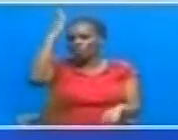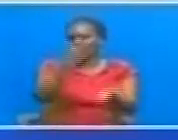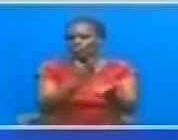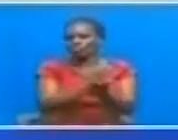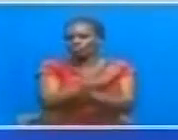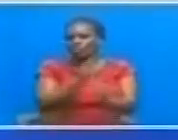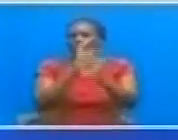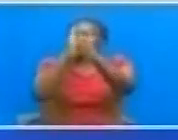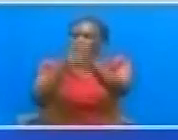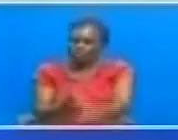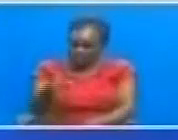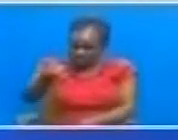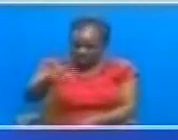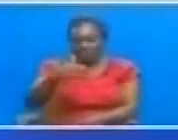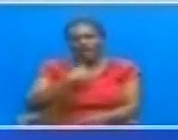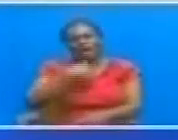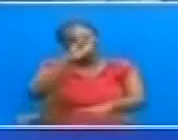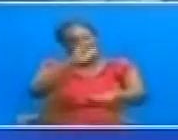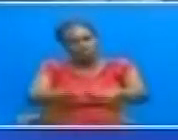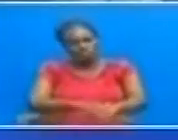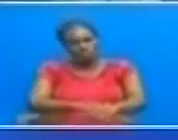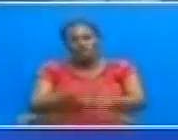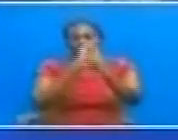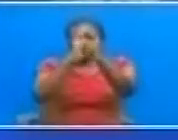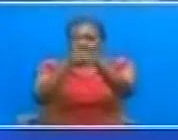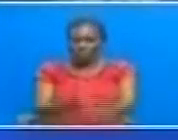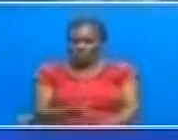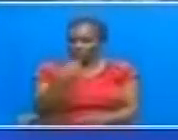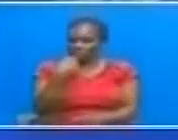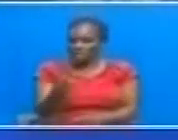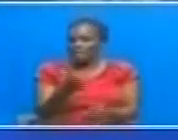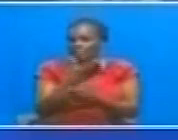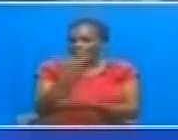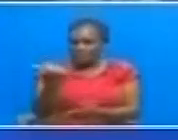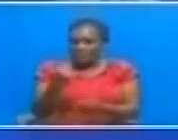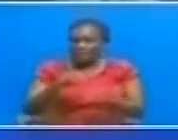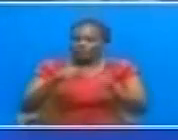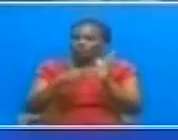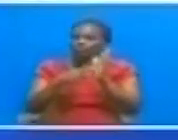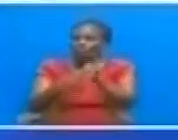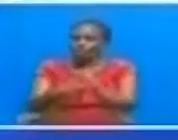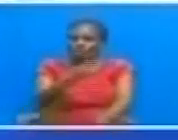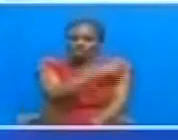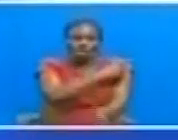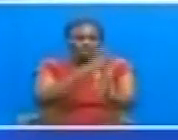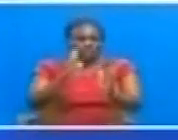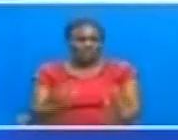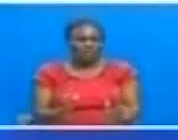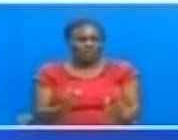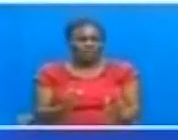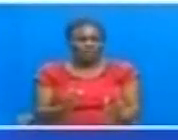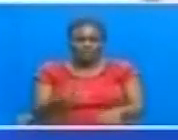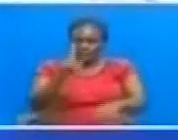ripoti waliopewa katika maabara ni ya kufaa. Ni ripoti ambayo wanasema inafaa kumpa daktari mwelekeo wa matibabu. Katika ule